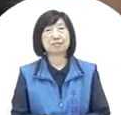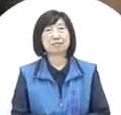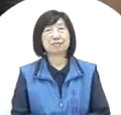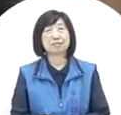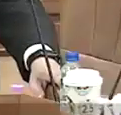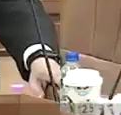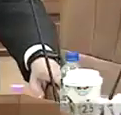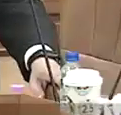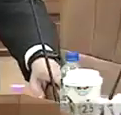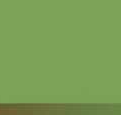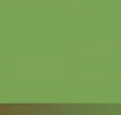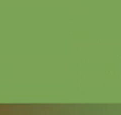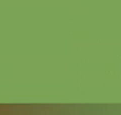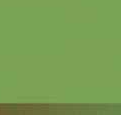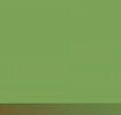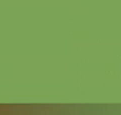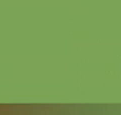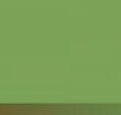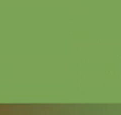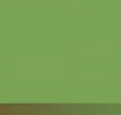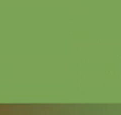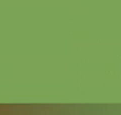市长记得这个数字吗？